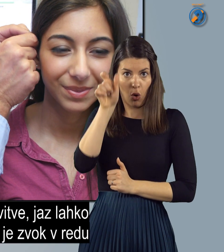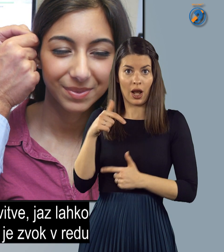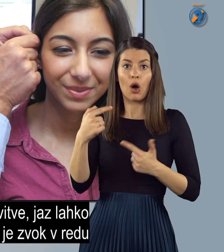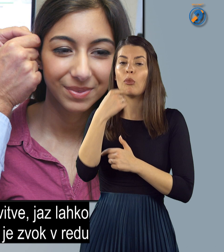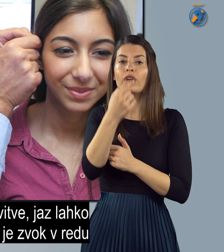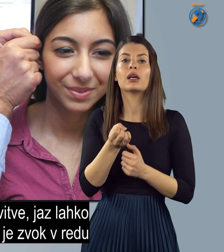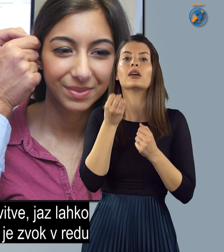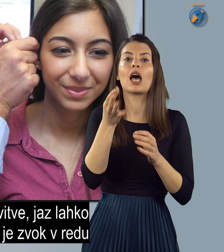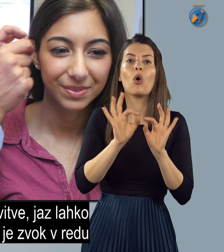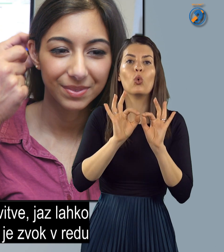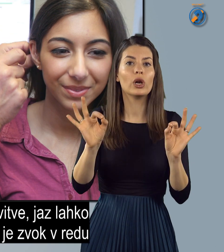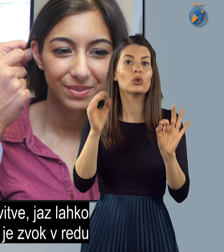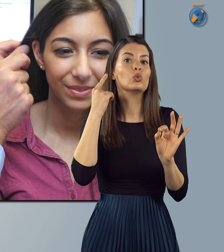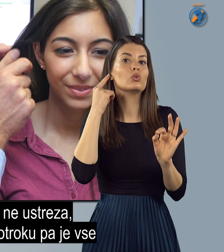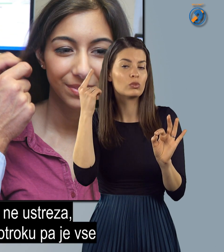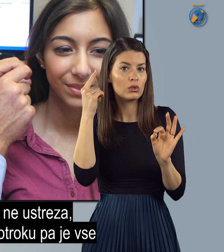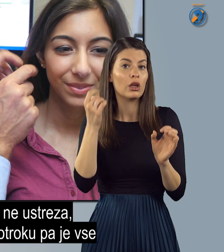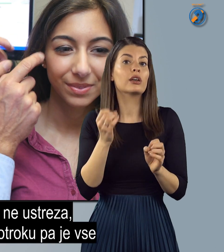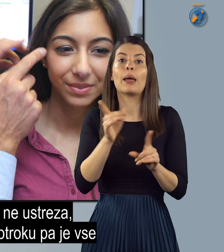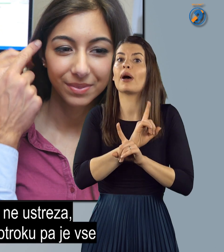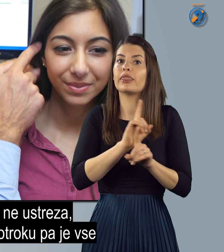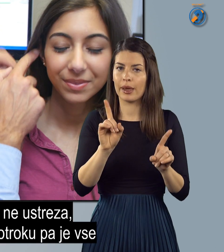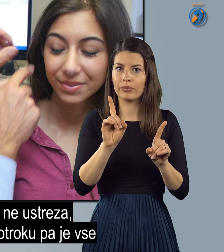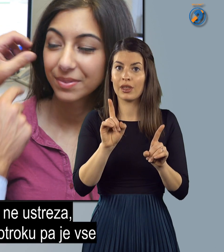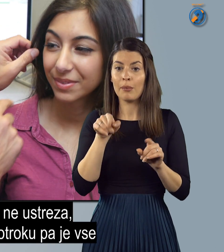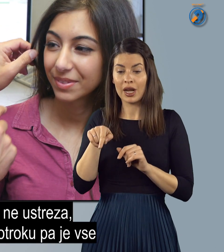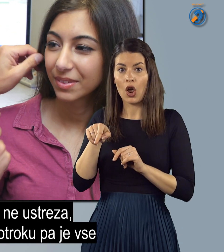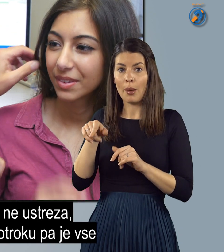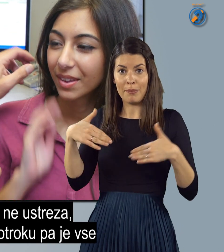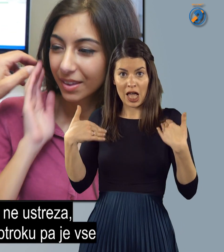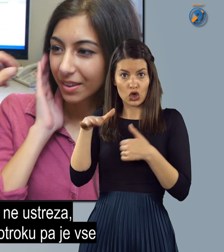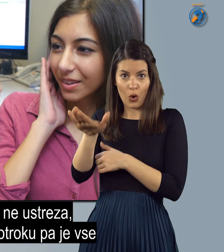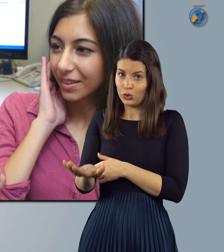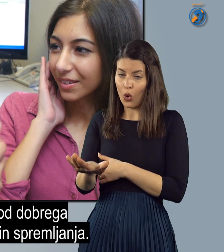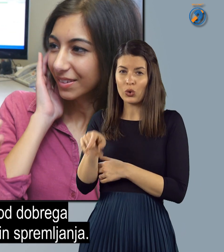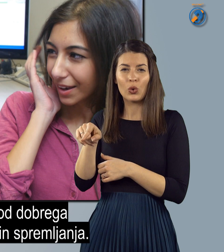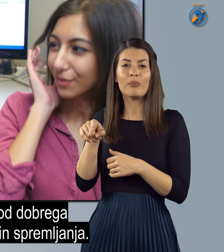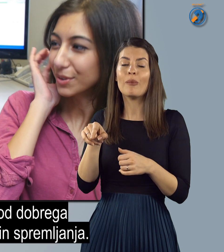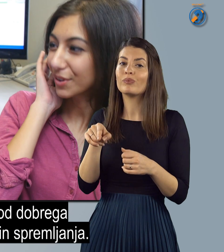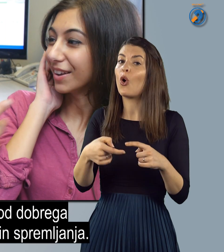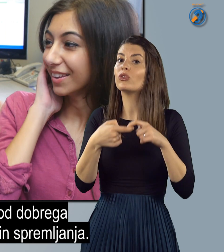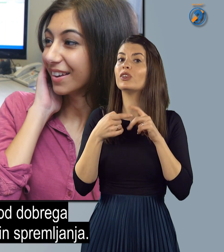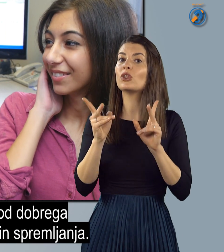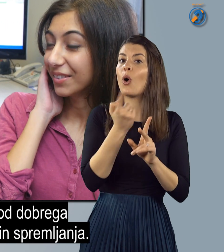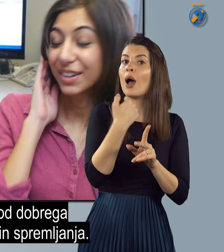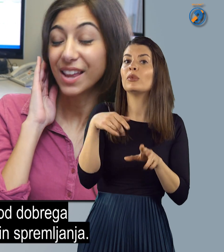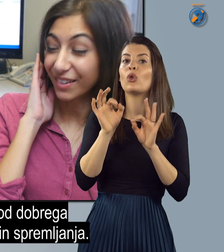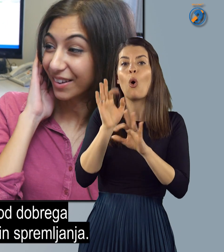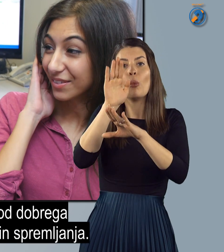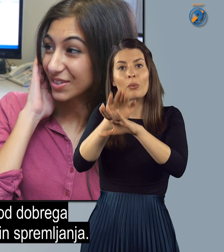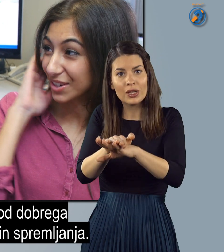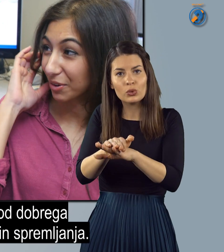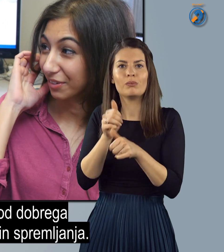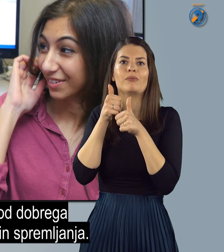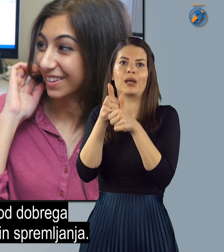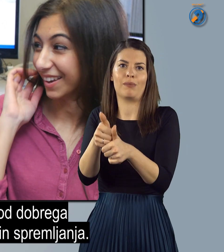lahko povem, kdaj je meni zvok v redu, pa kdaj mi ni v redu. Pri majhnem otroku je pa pač vse odvisno od dobrega